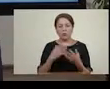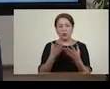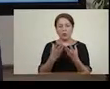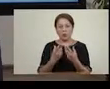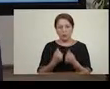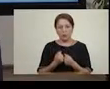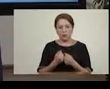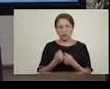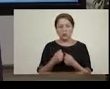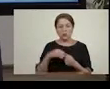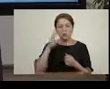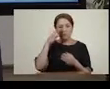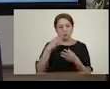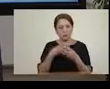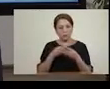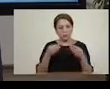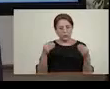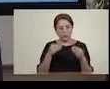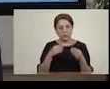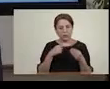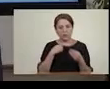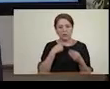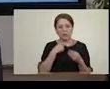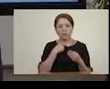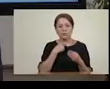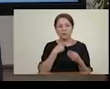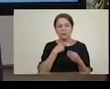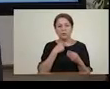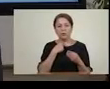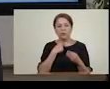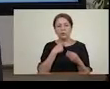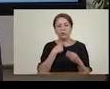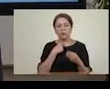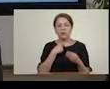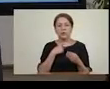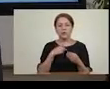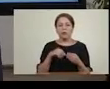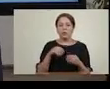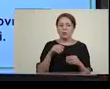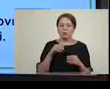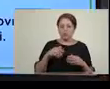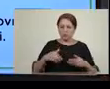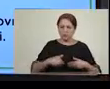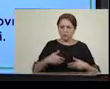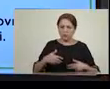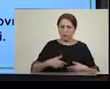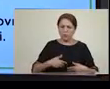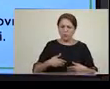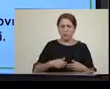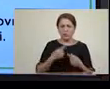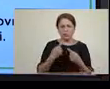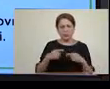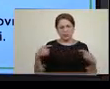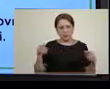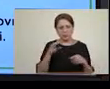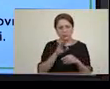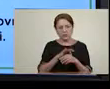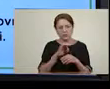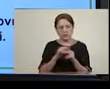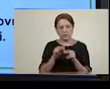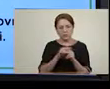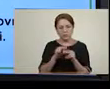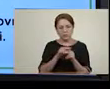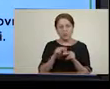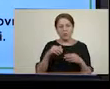olinadigan eritma bilan og'iz chayilsa, turli xil kasalliklar, ya'ni shamollash va boshqa kasalliklarda